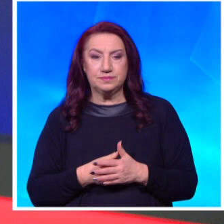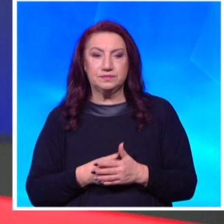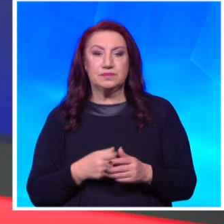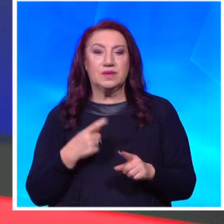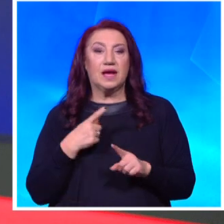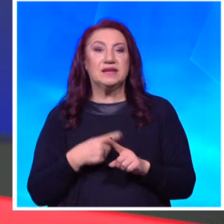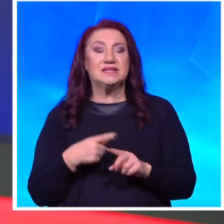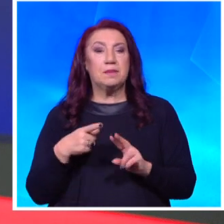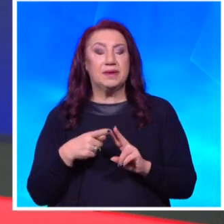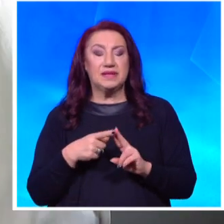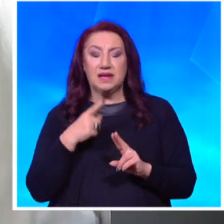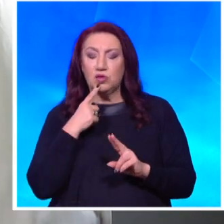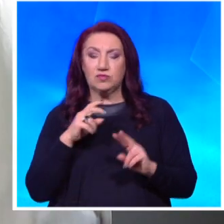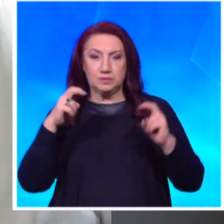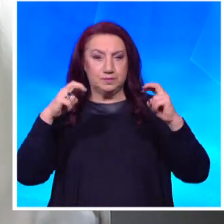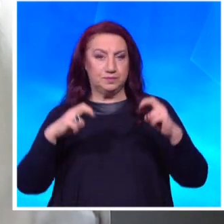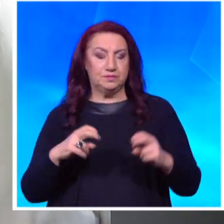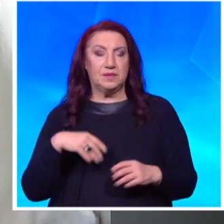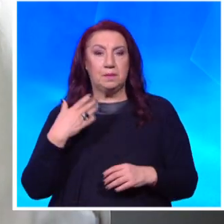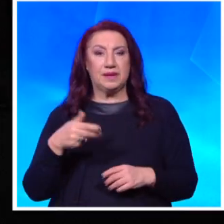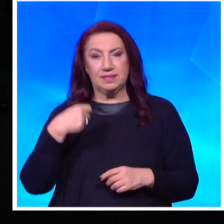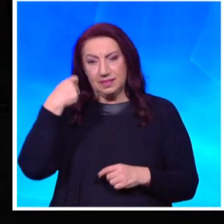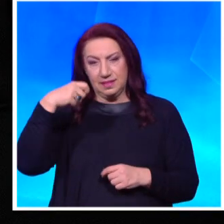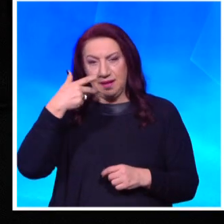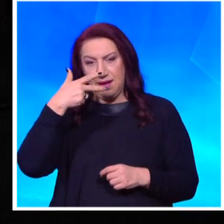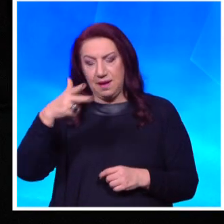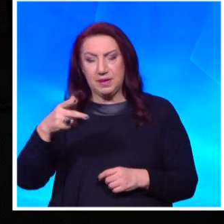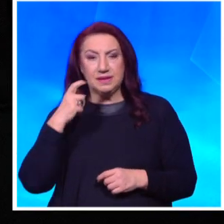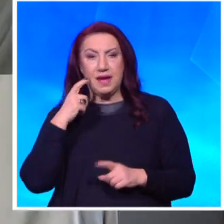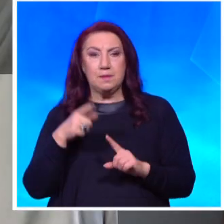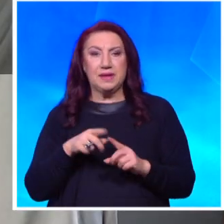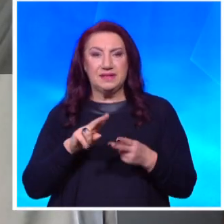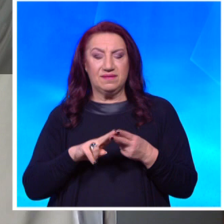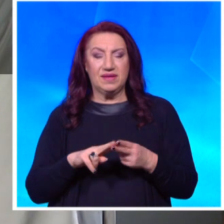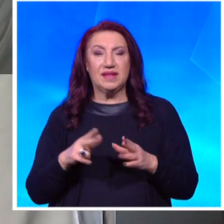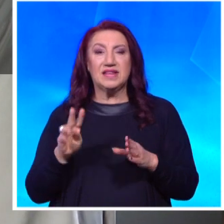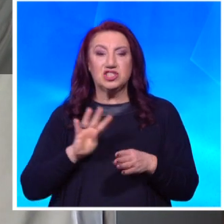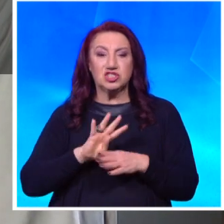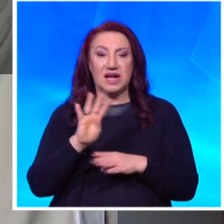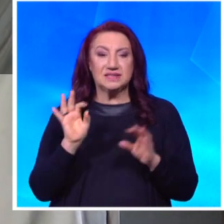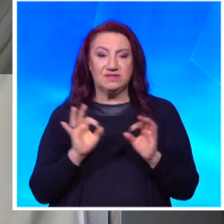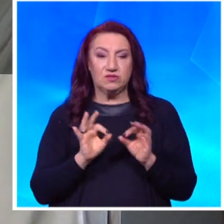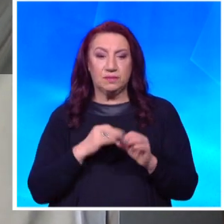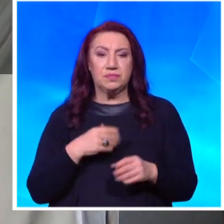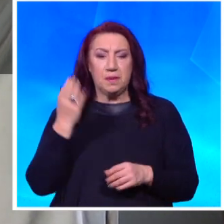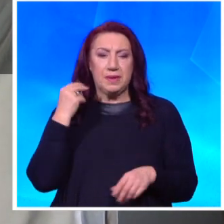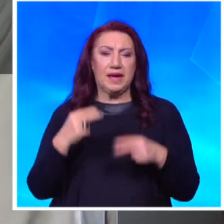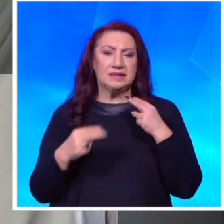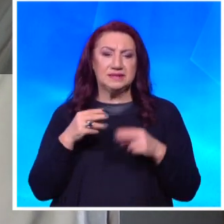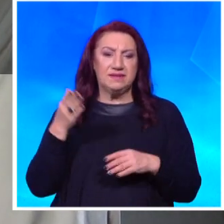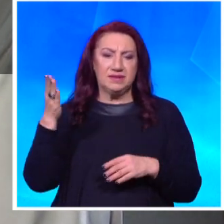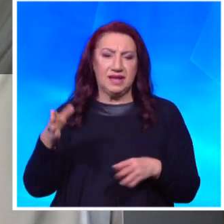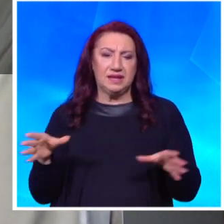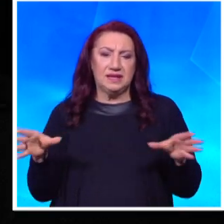застана за първи път ексклюзивно пред камерата на BTV на 14 февруари. От друго заведение, в което бяха